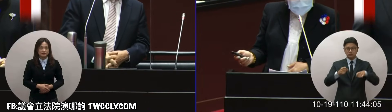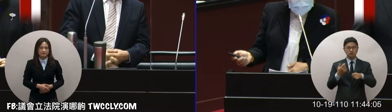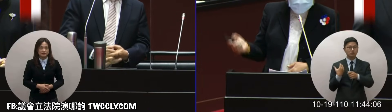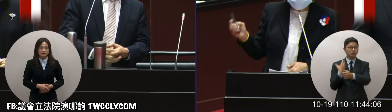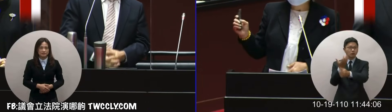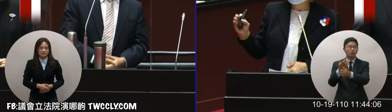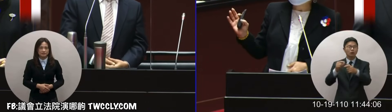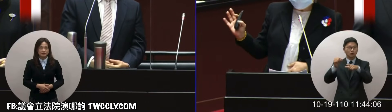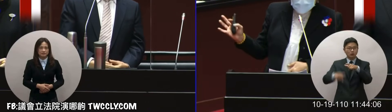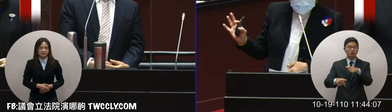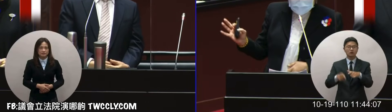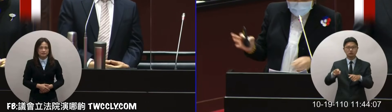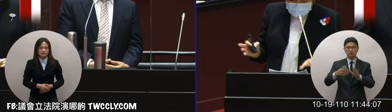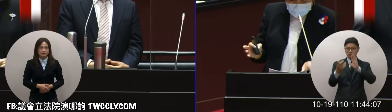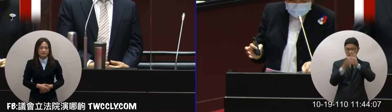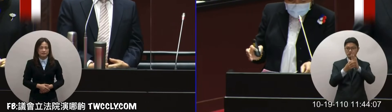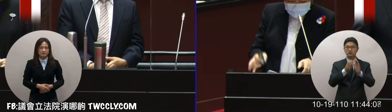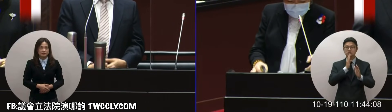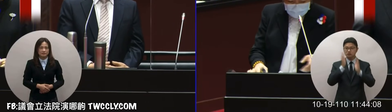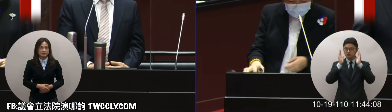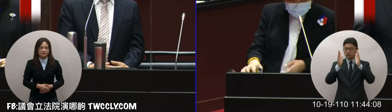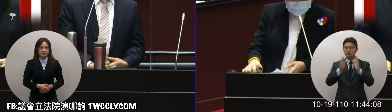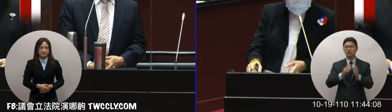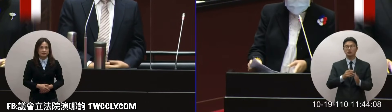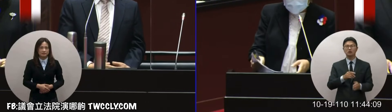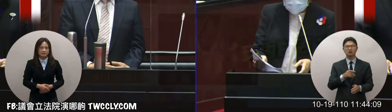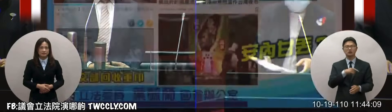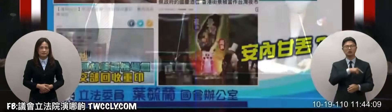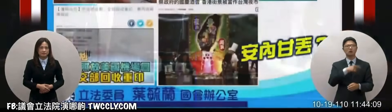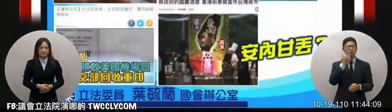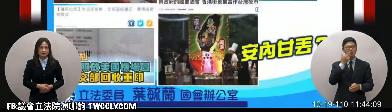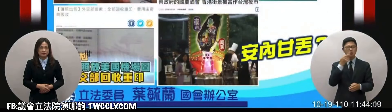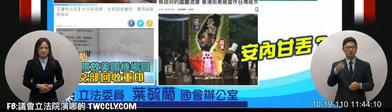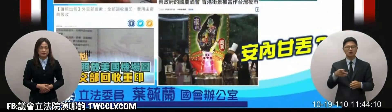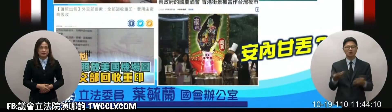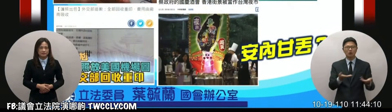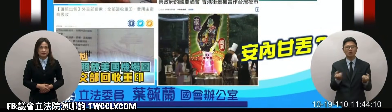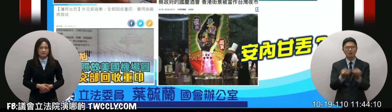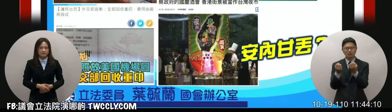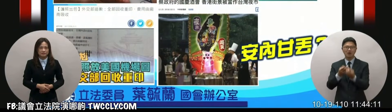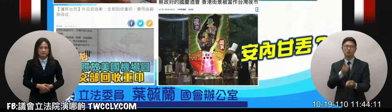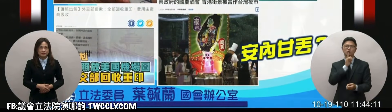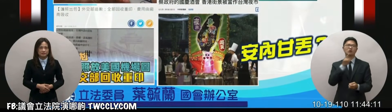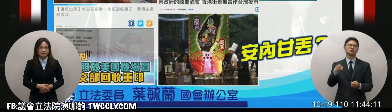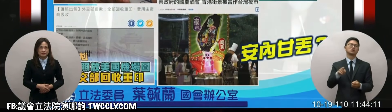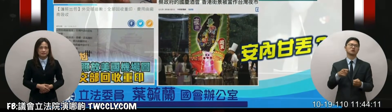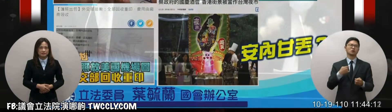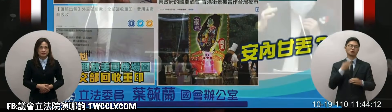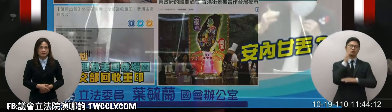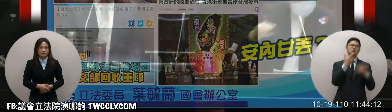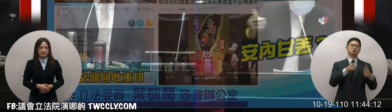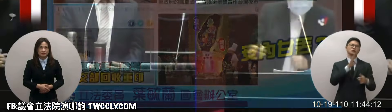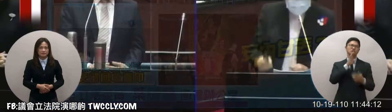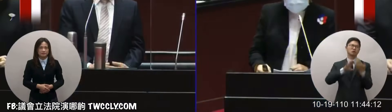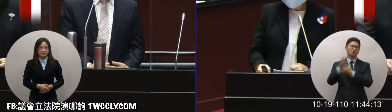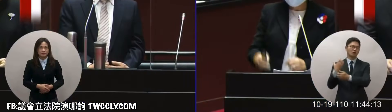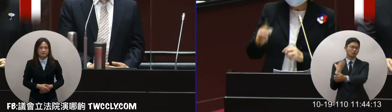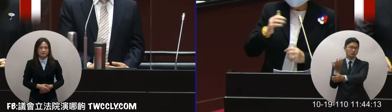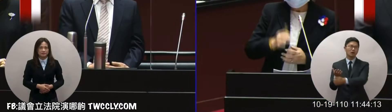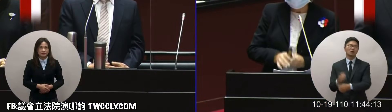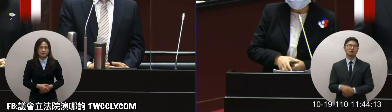我们都说，这是外包厂商出问题，安尼敢丢哈？外交部发包也难